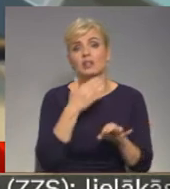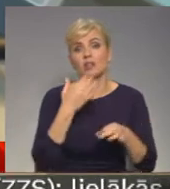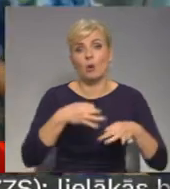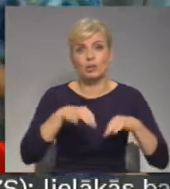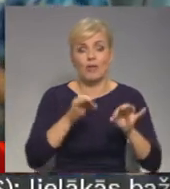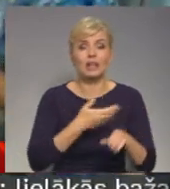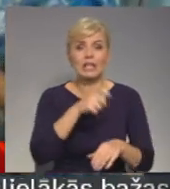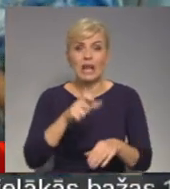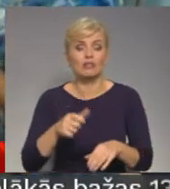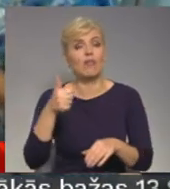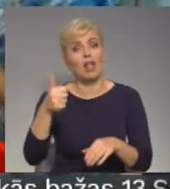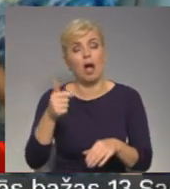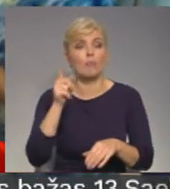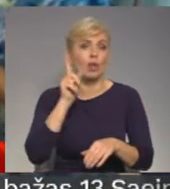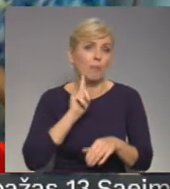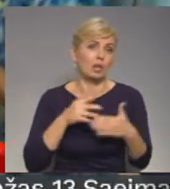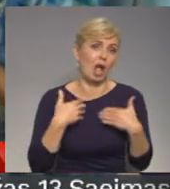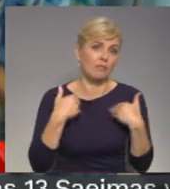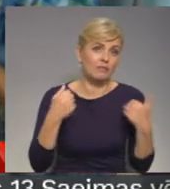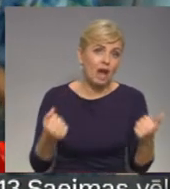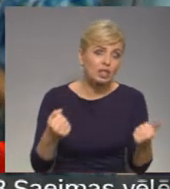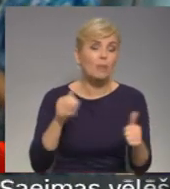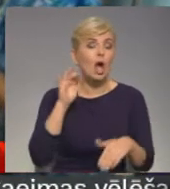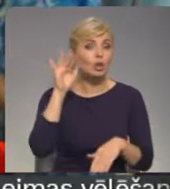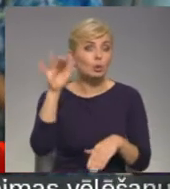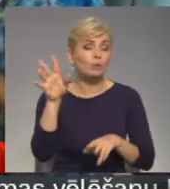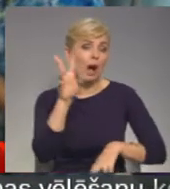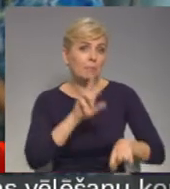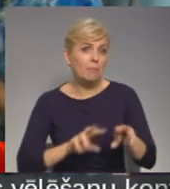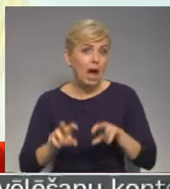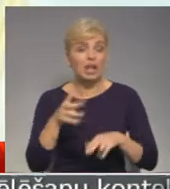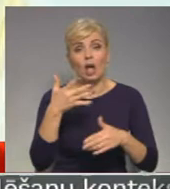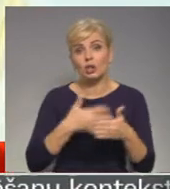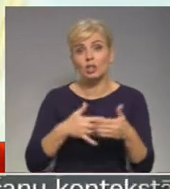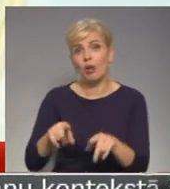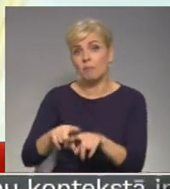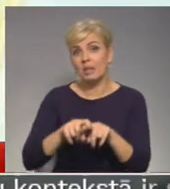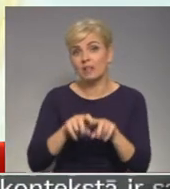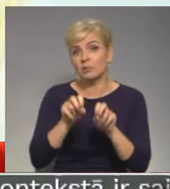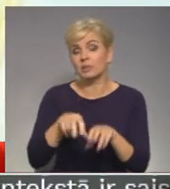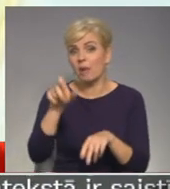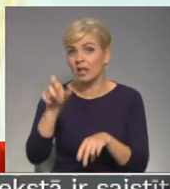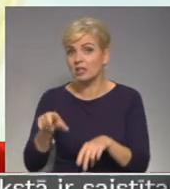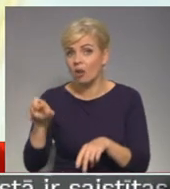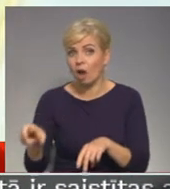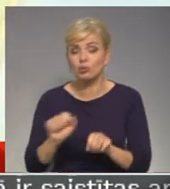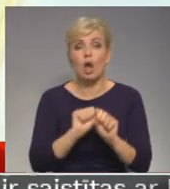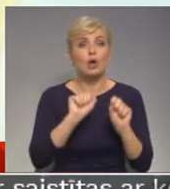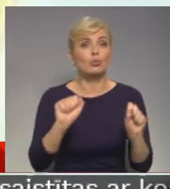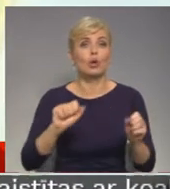par iedzīvotāju labklājību un veselību. Līdz ar to arī turpmāk tiks meklēt risinājumi, lai piesaistītu speciālistus un